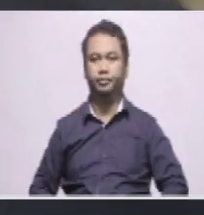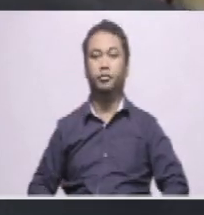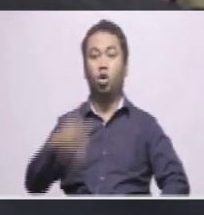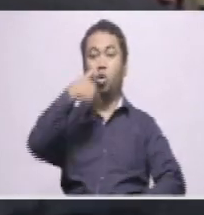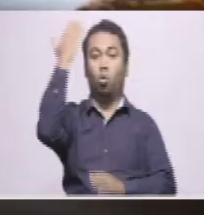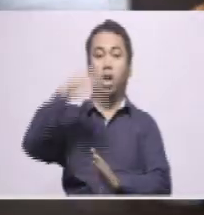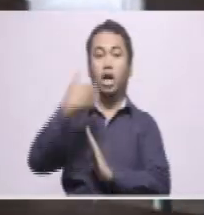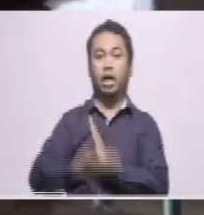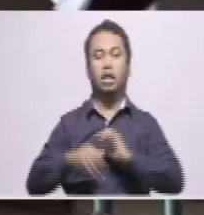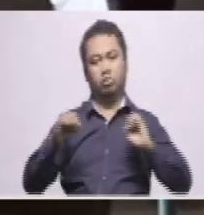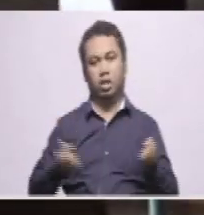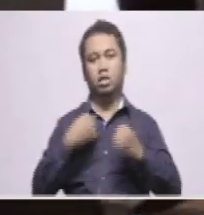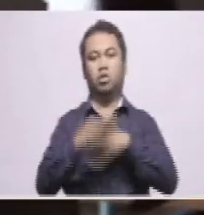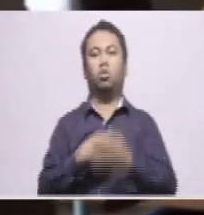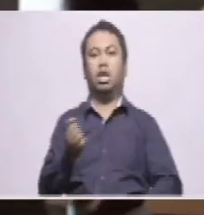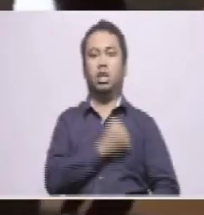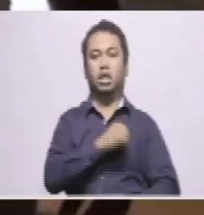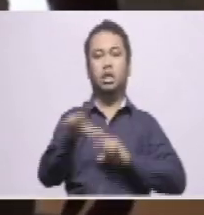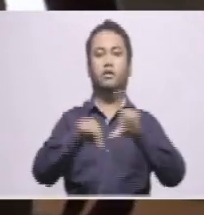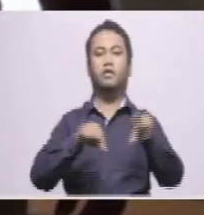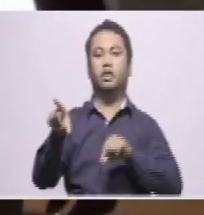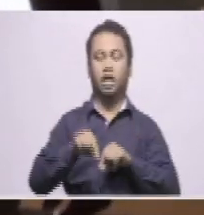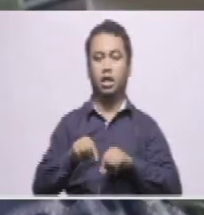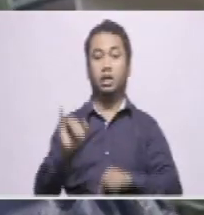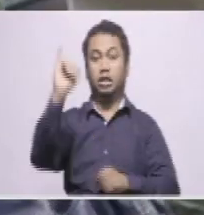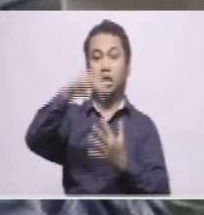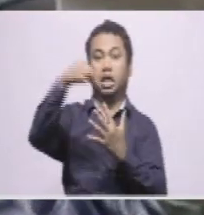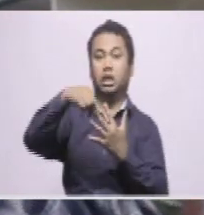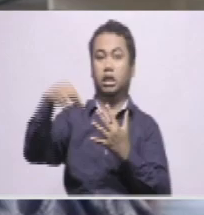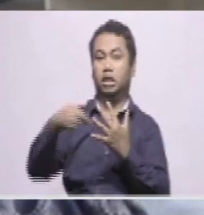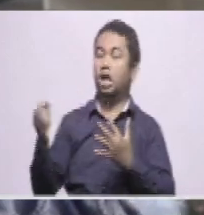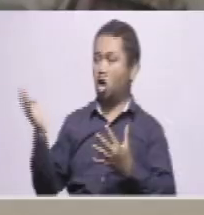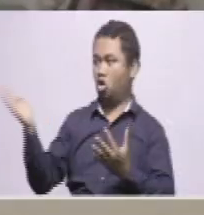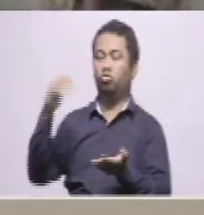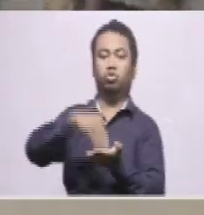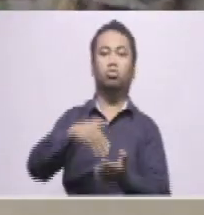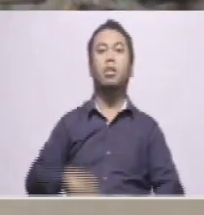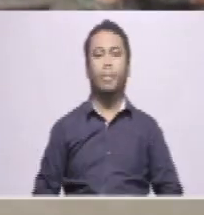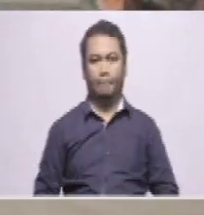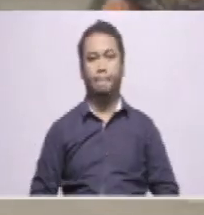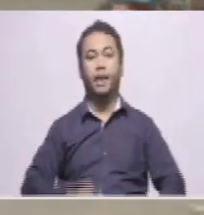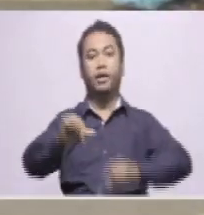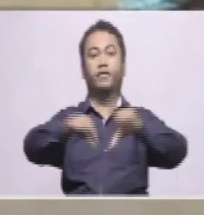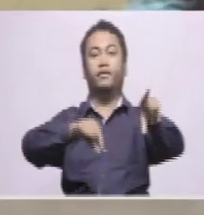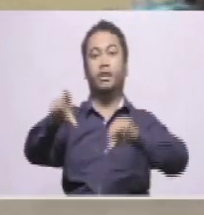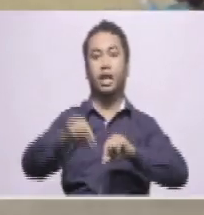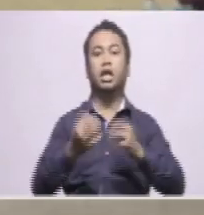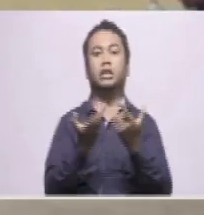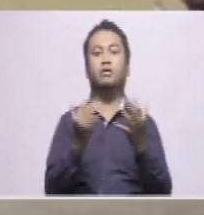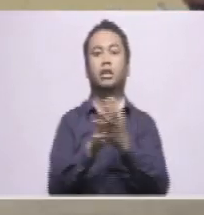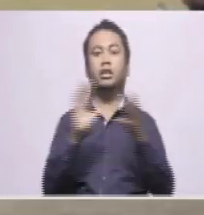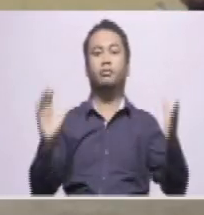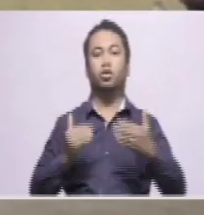indrindra ireo kandida amin'ny fifidianana solombavahoaka ity zava-dehibe amintsika malagasy mamita ny adidy